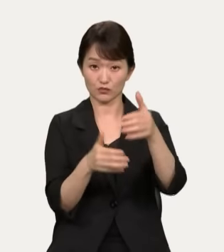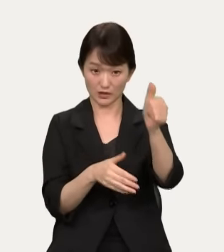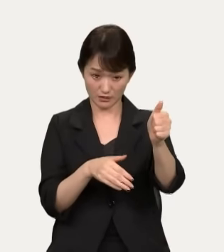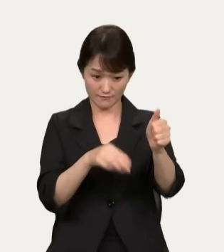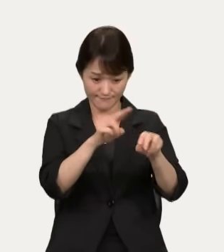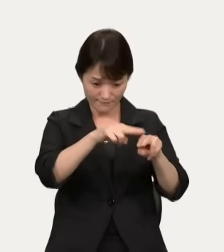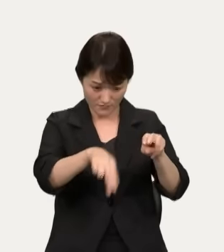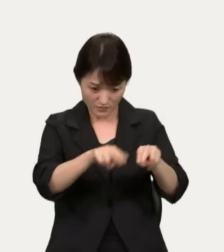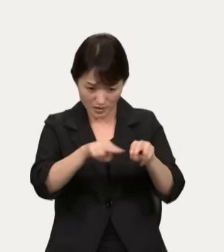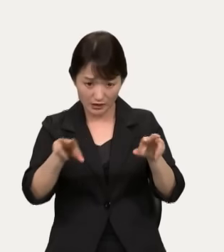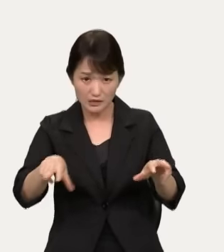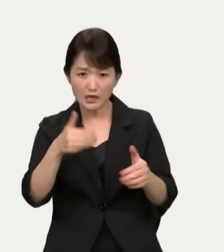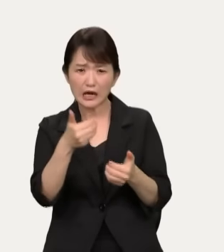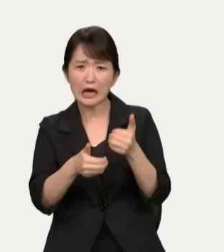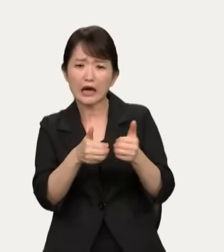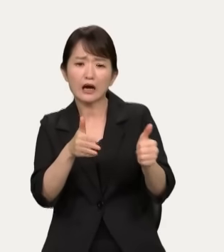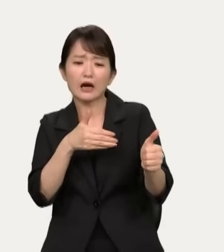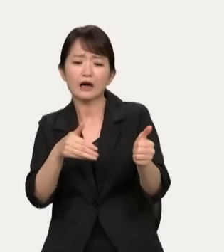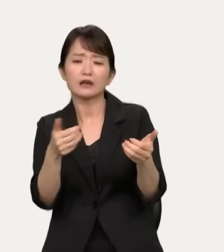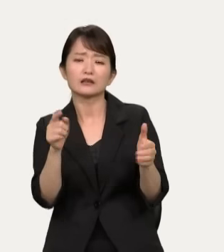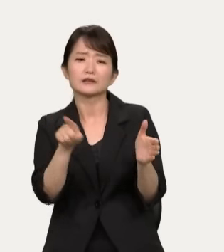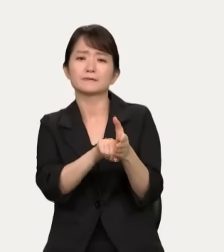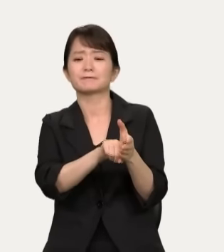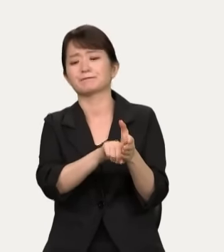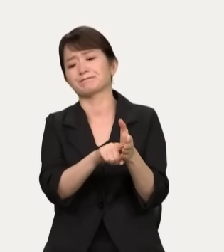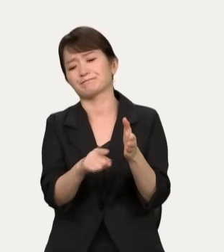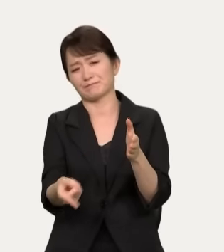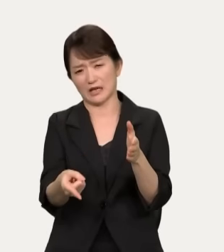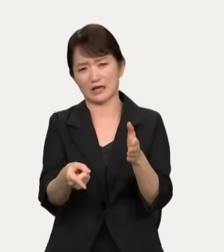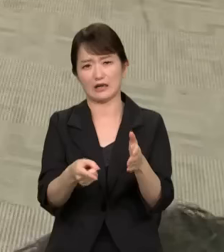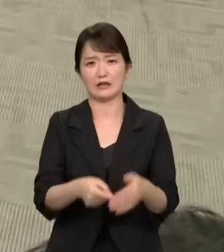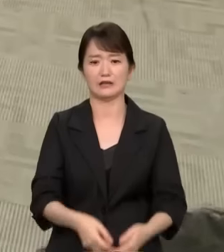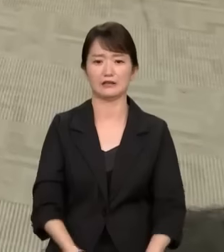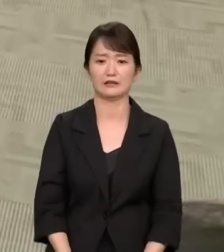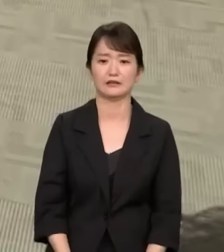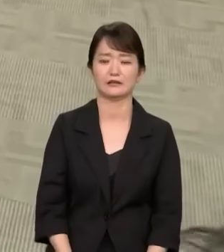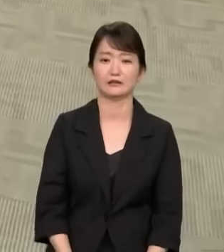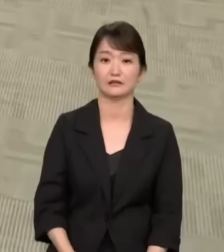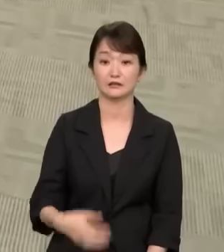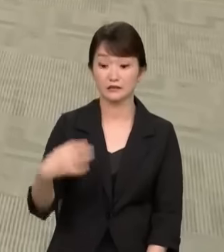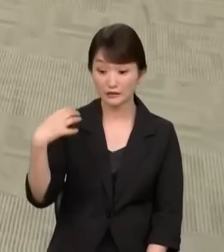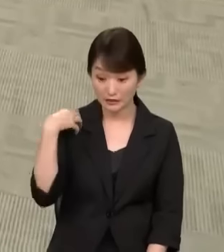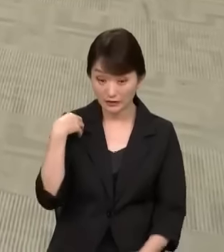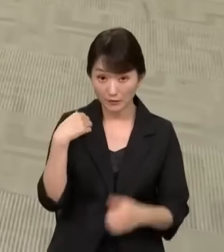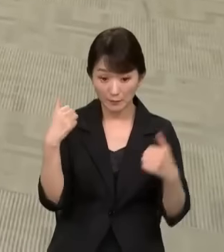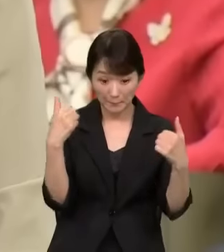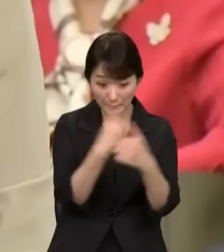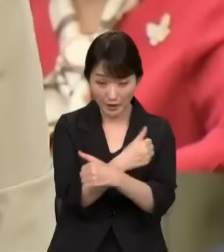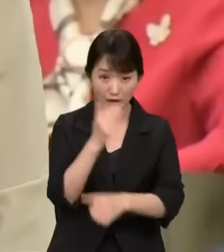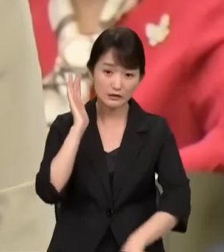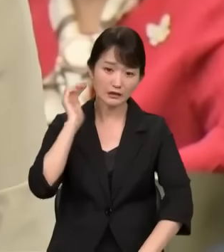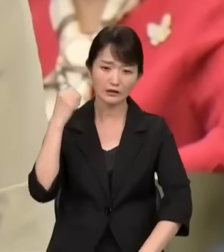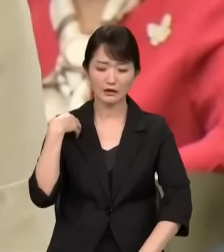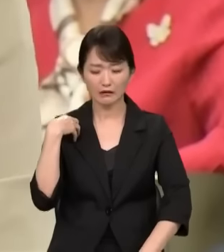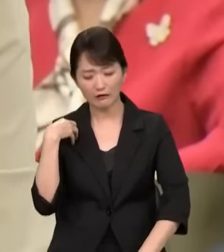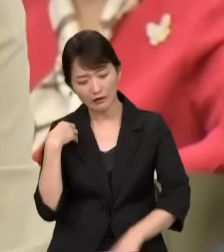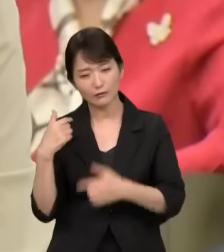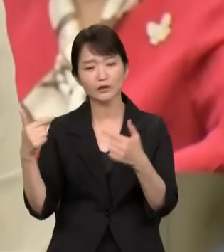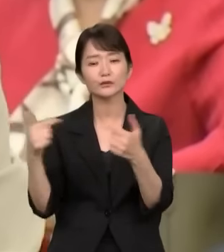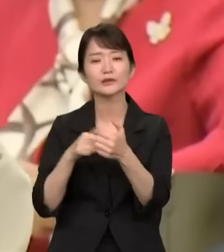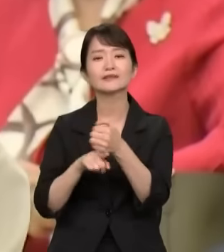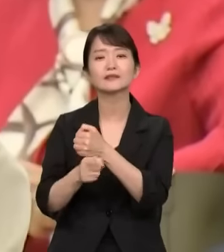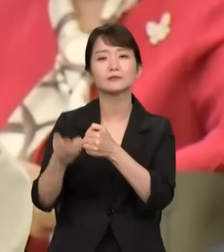이미 갈등을 조정하고 해결할 신뢰관계가 완전히 깨졌다고 말했습니다. 책임자를 교체해 대통령의 부담을 덜어야 한다는